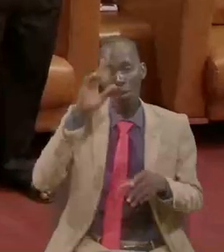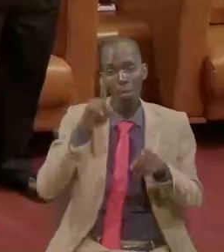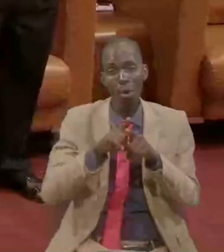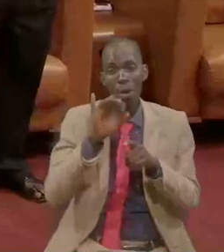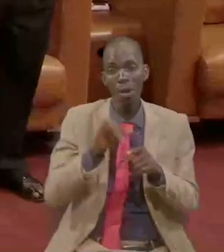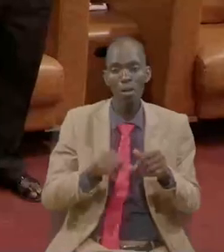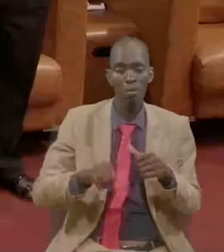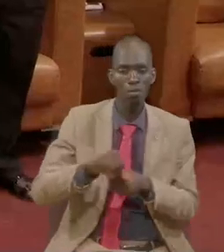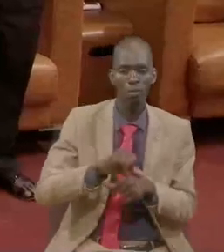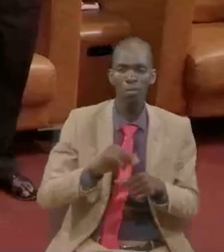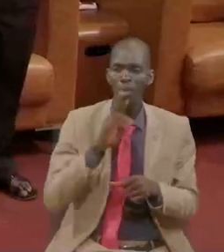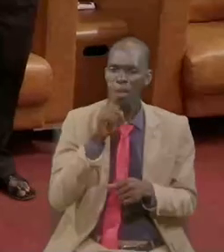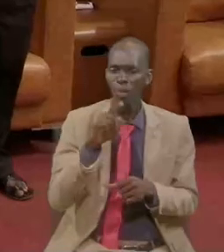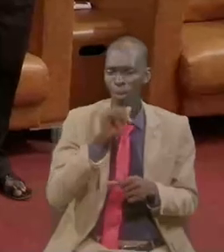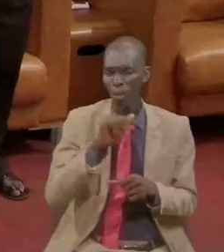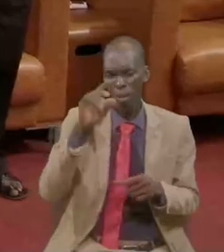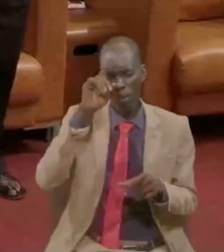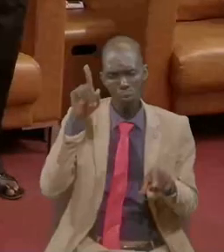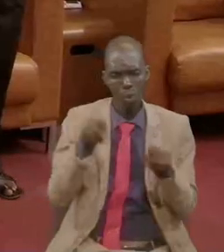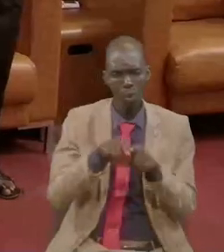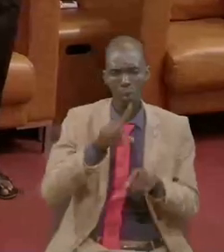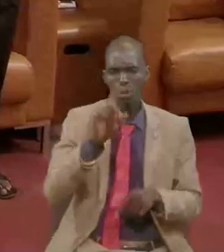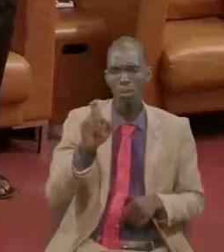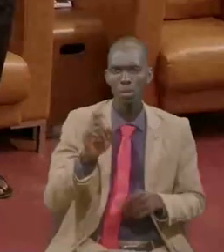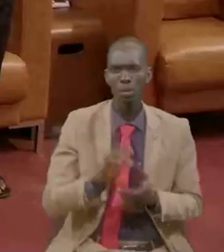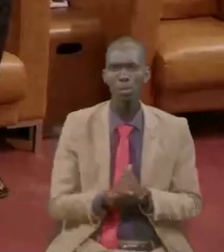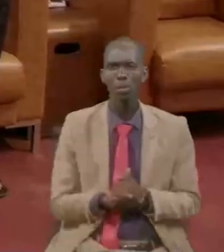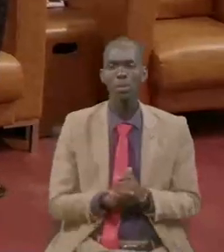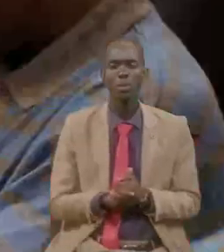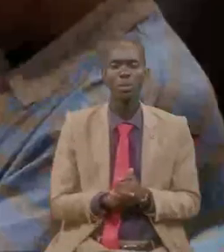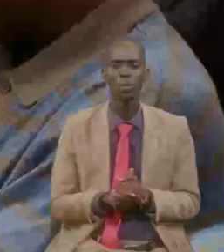La communion fraternelle, êtes-vous frère?